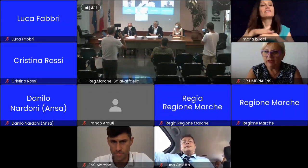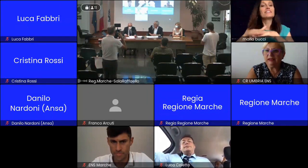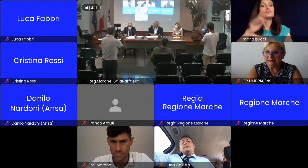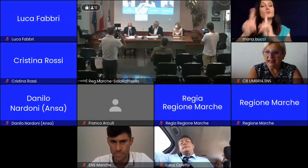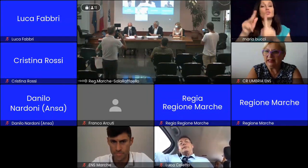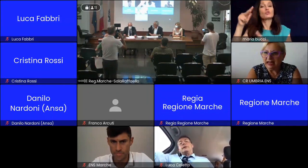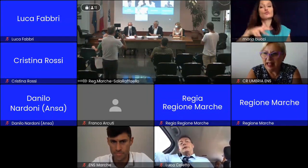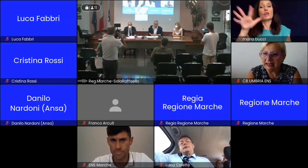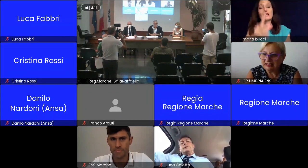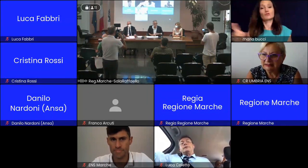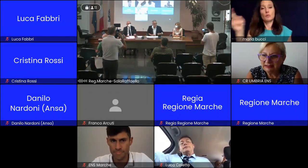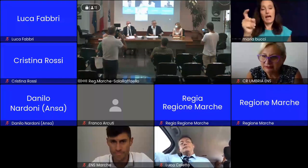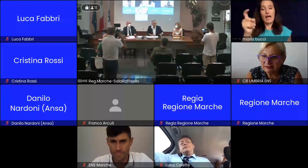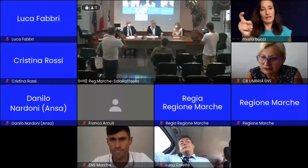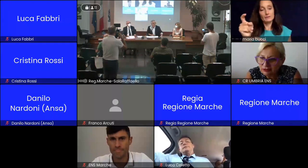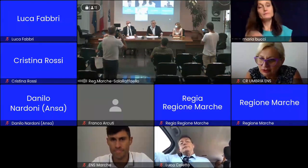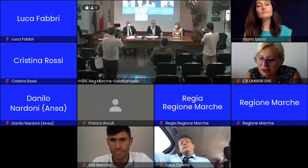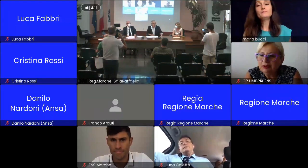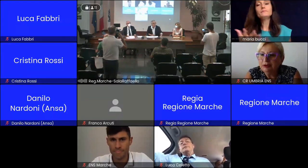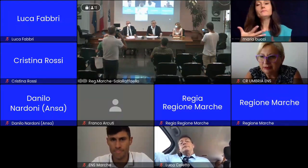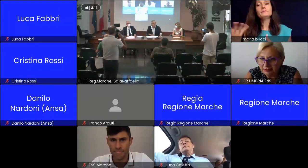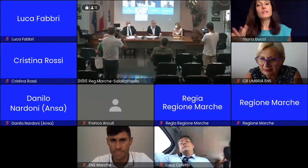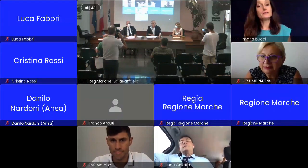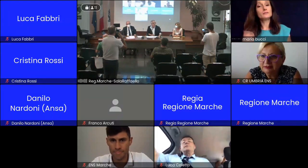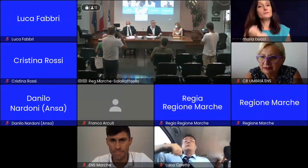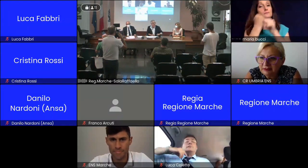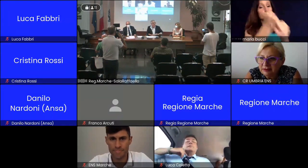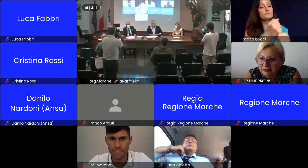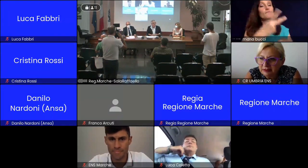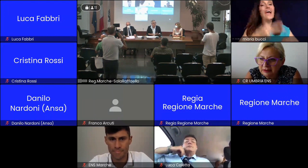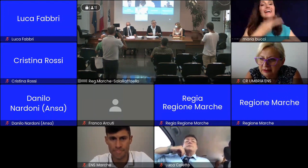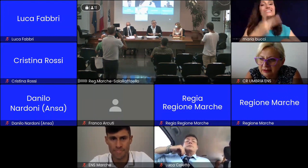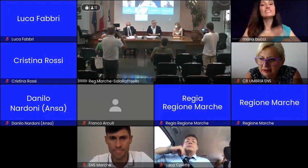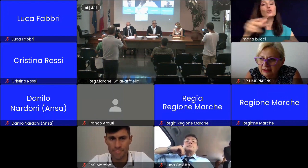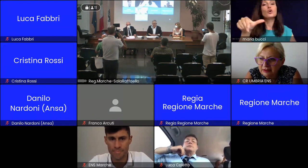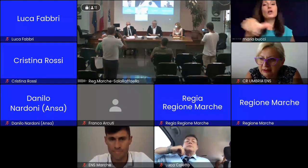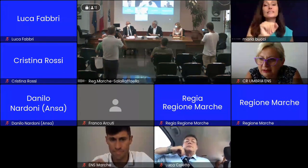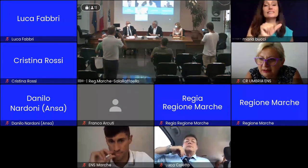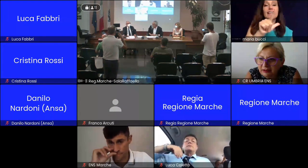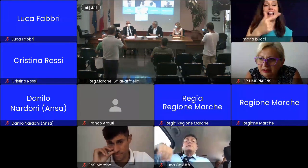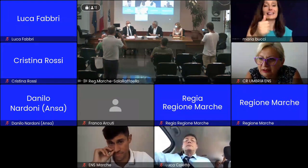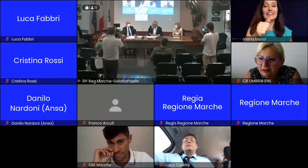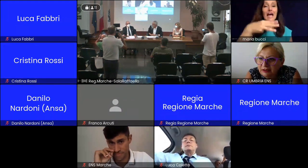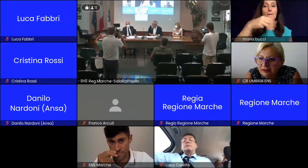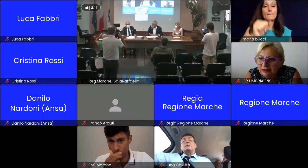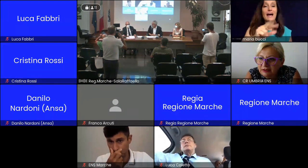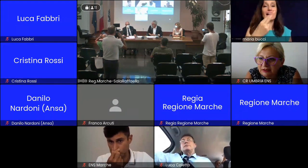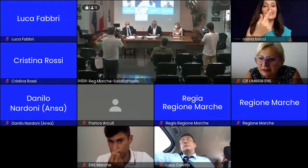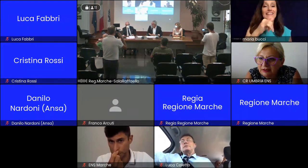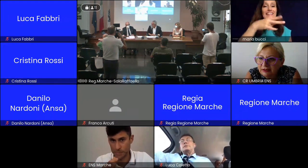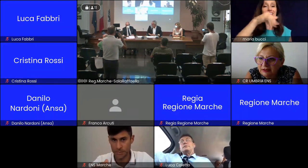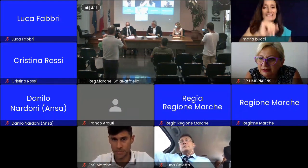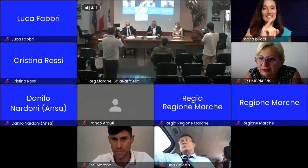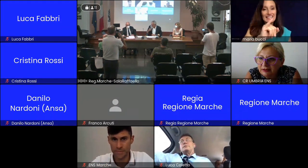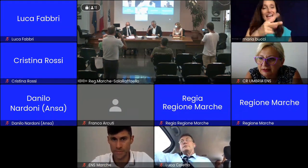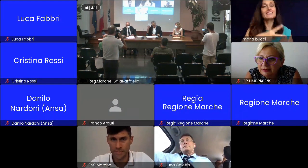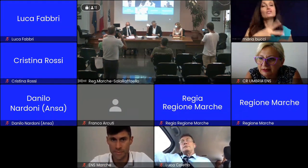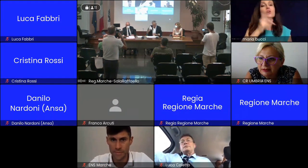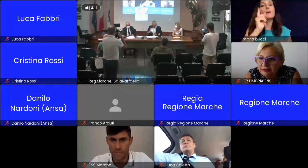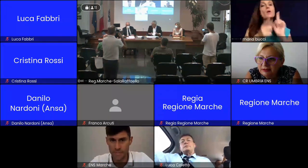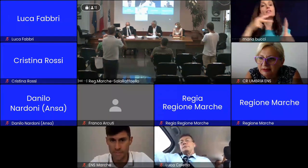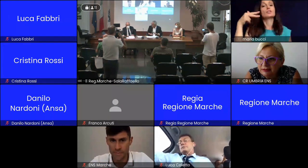lascio la parola all'assessore Saltamartini, assessore alle politiche sociali, che chiuderà questa conferenza stampa